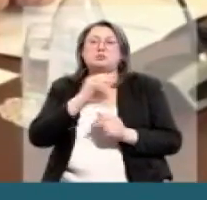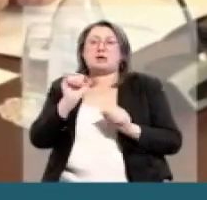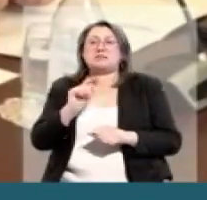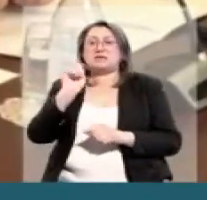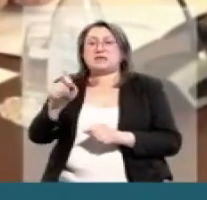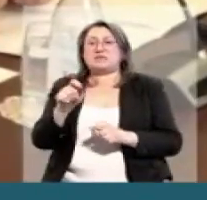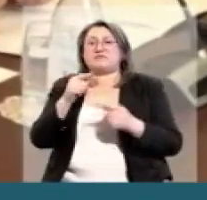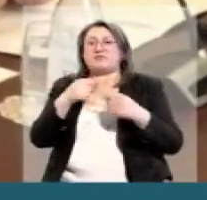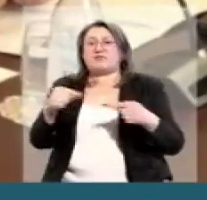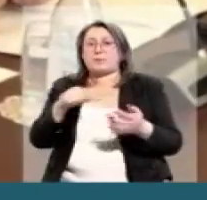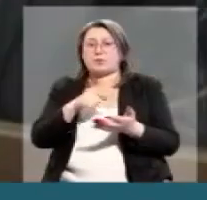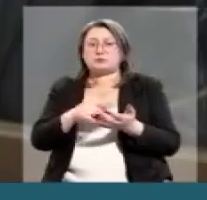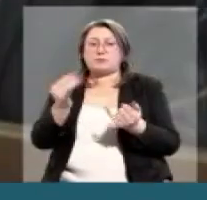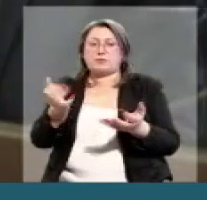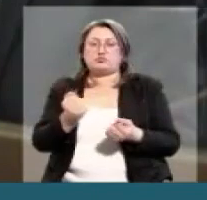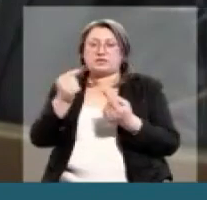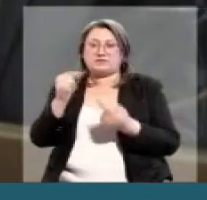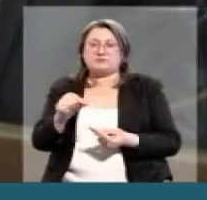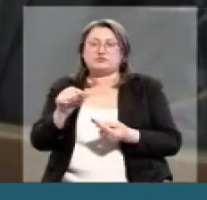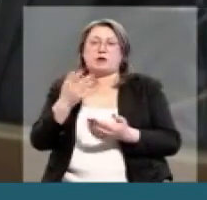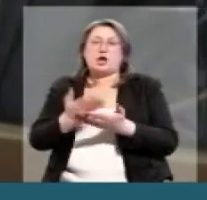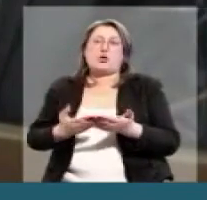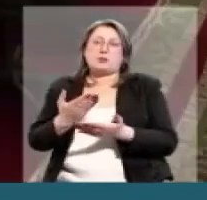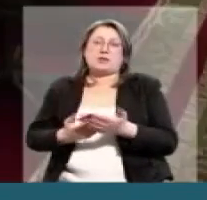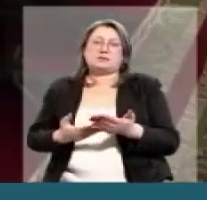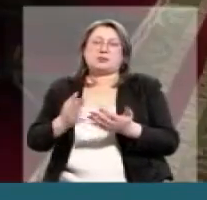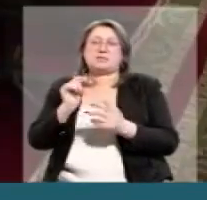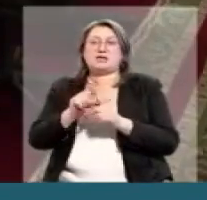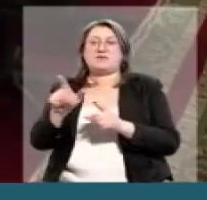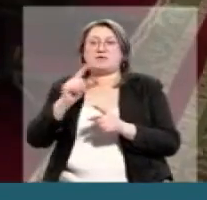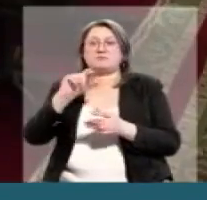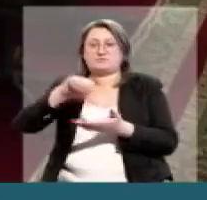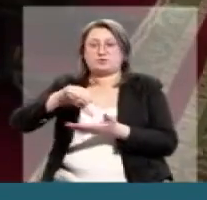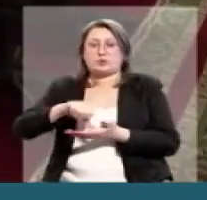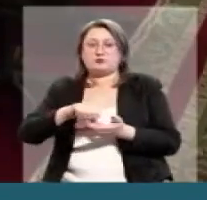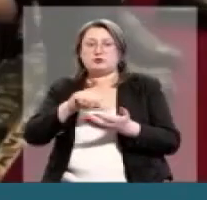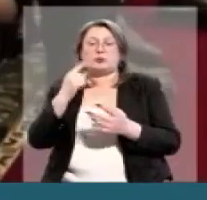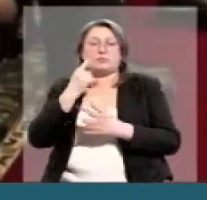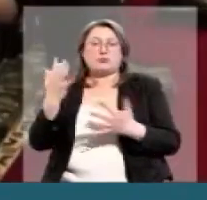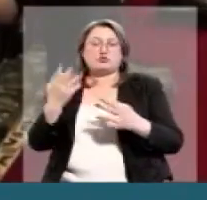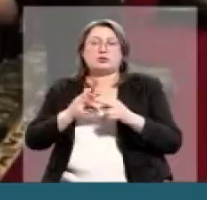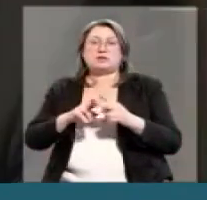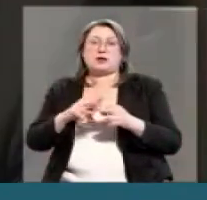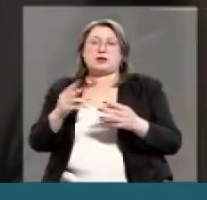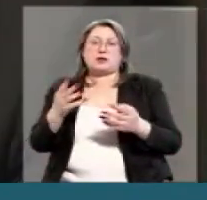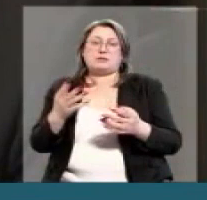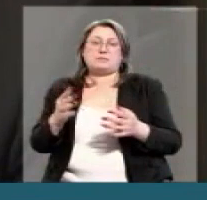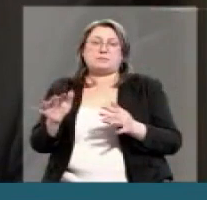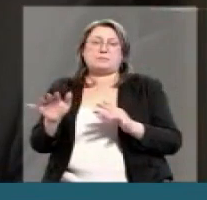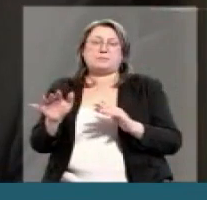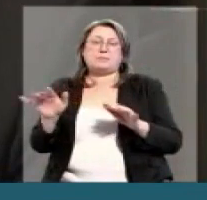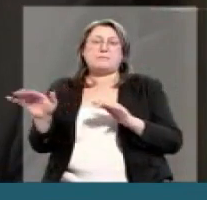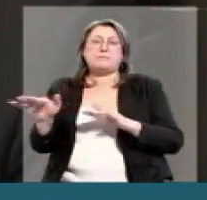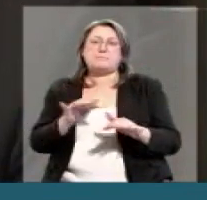задать экспертам ряд вопросов и получить соответствующие рекомендации. По словам спикеров, основной акцент – это превентивные меры. Правоохранительный